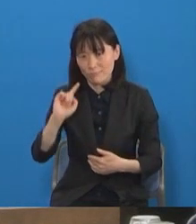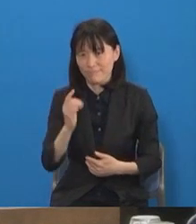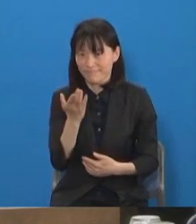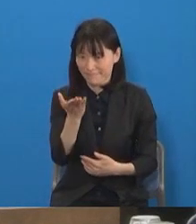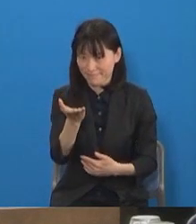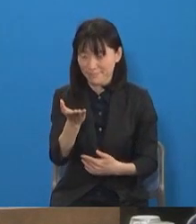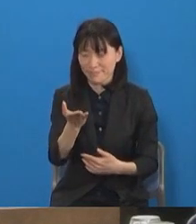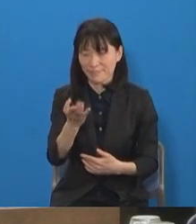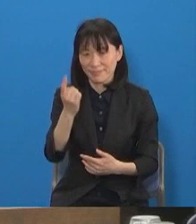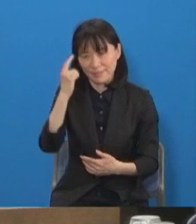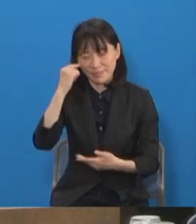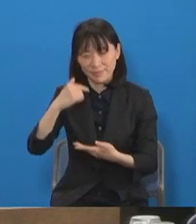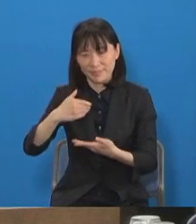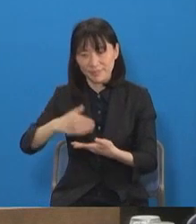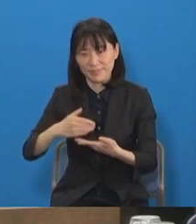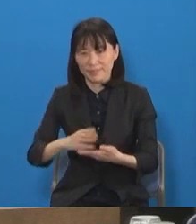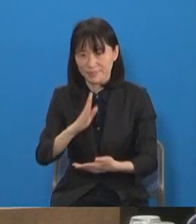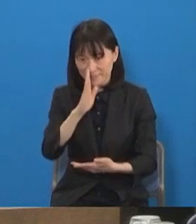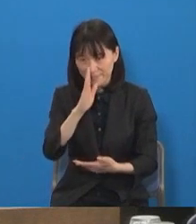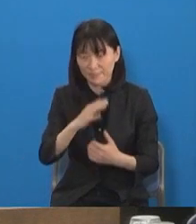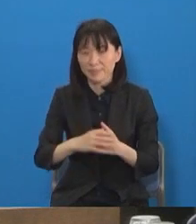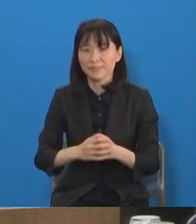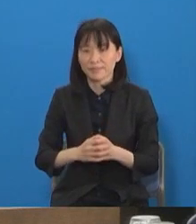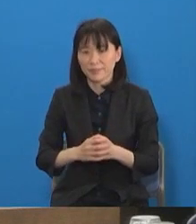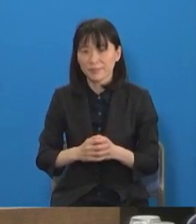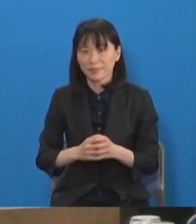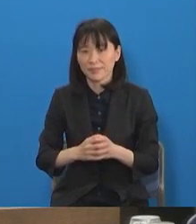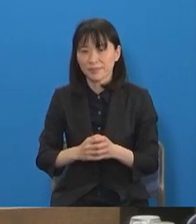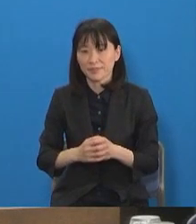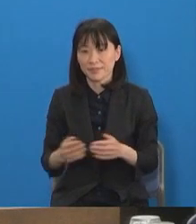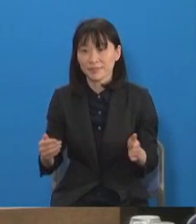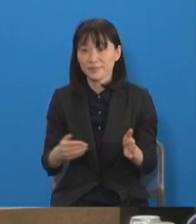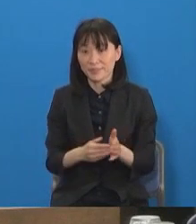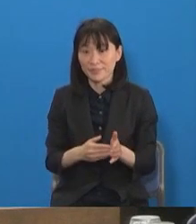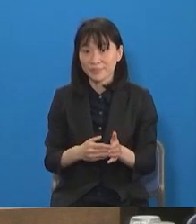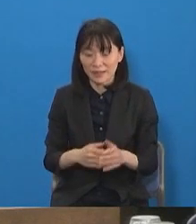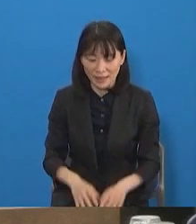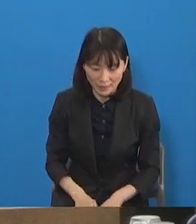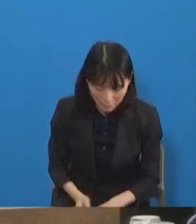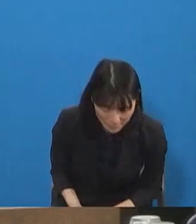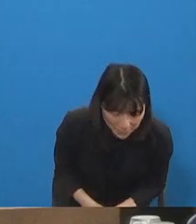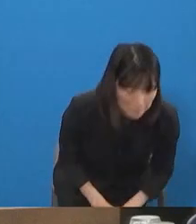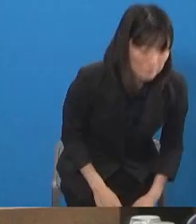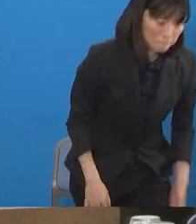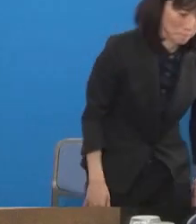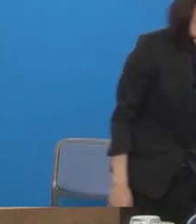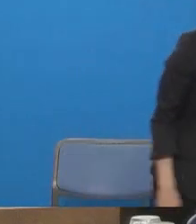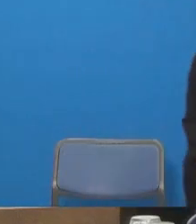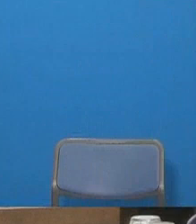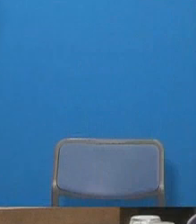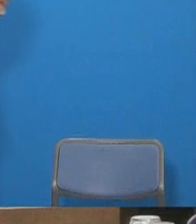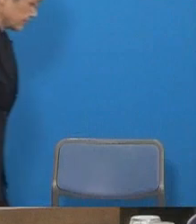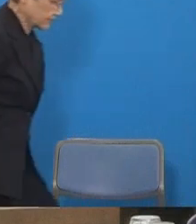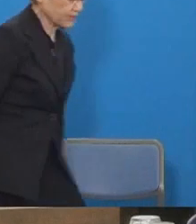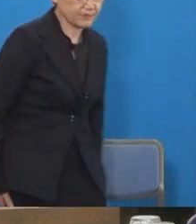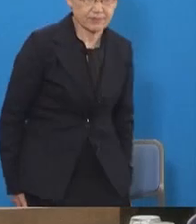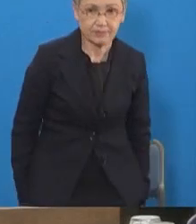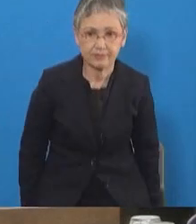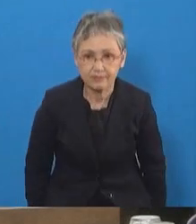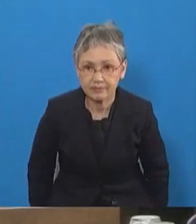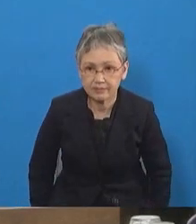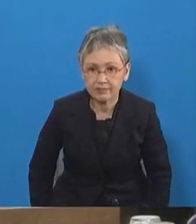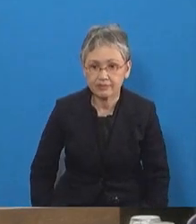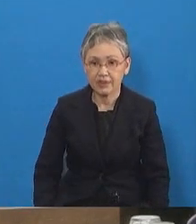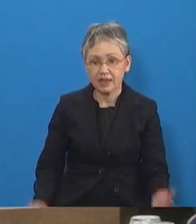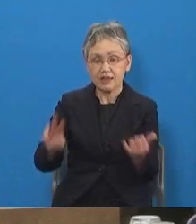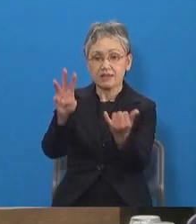うか。お考えをお聞かせください。最後に、災害時の避難所についてお聞きします。